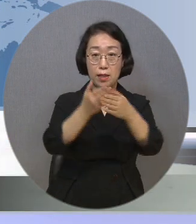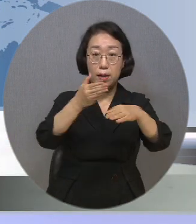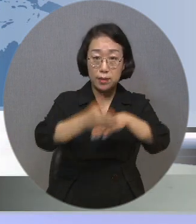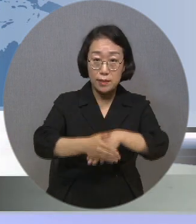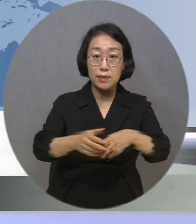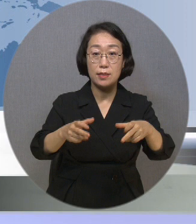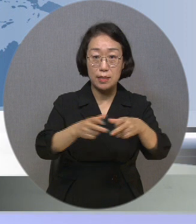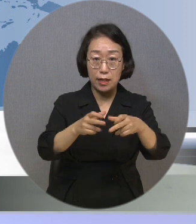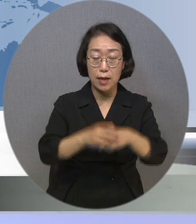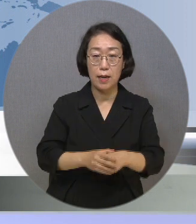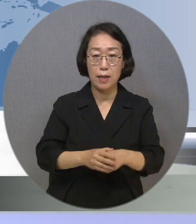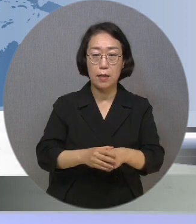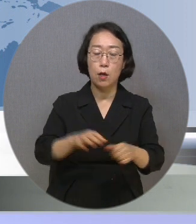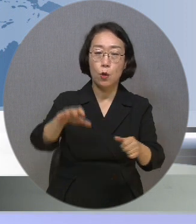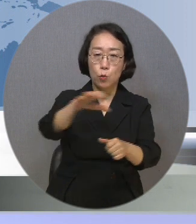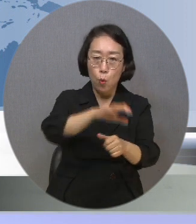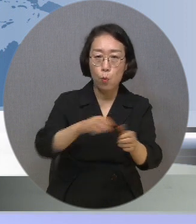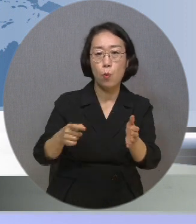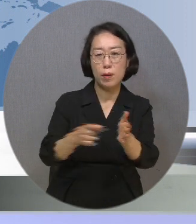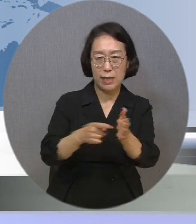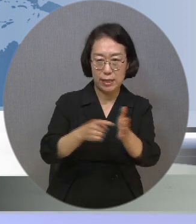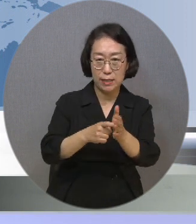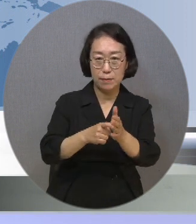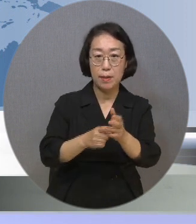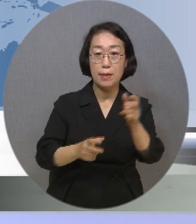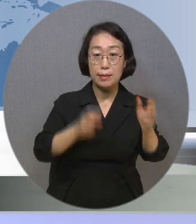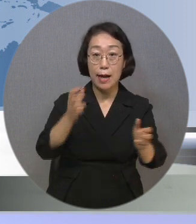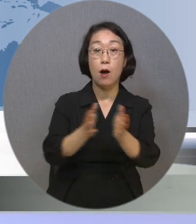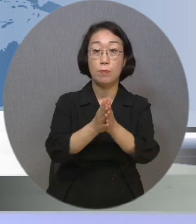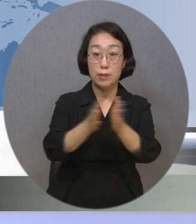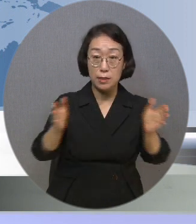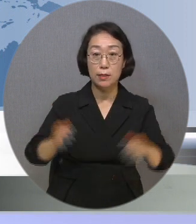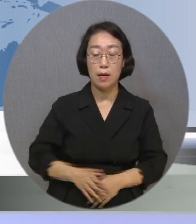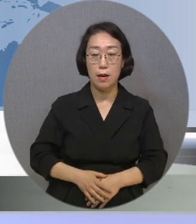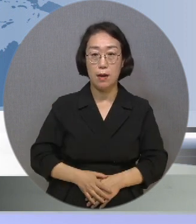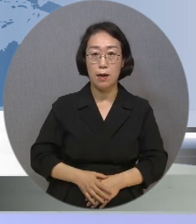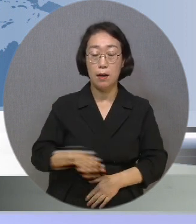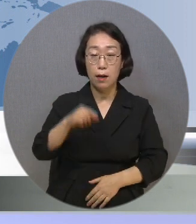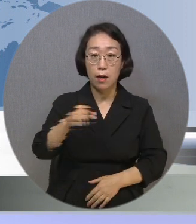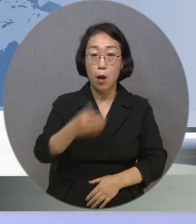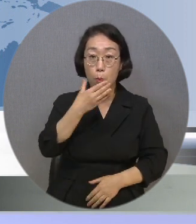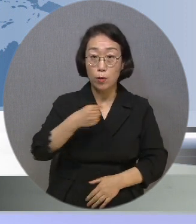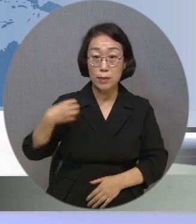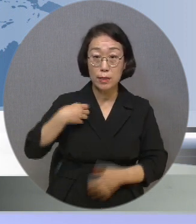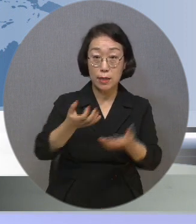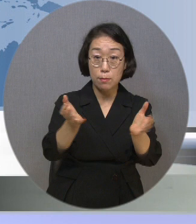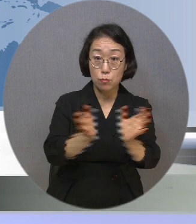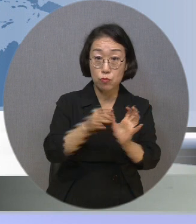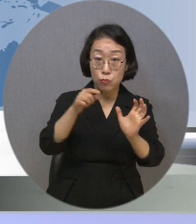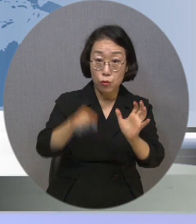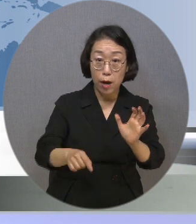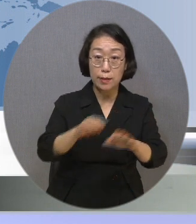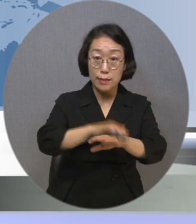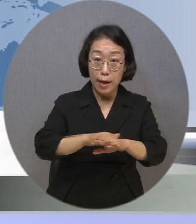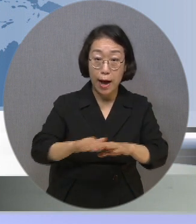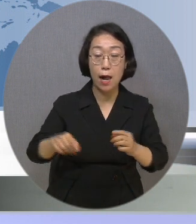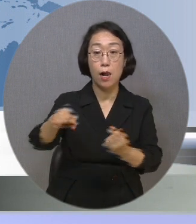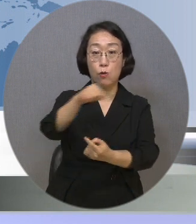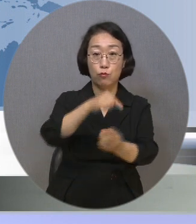긴급돌봄 시범사업이 시작됐습니다. 보건복지부가 긴급돌봄 시범사업 안착을 위해